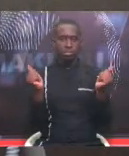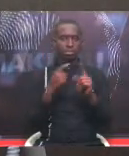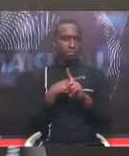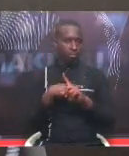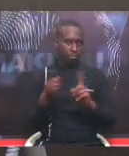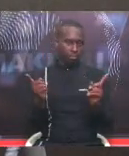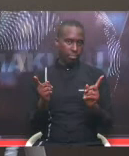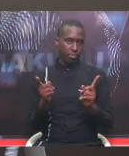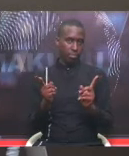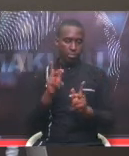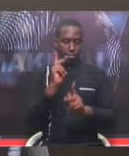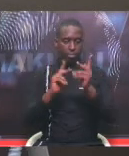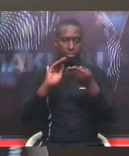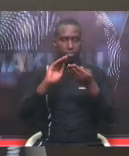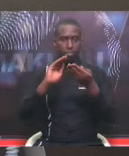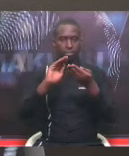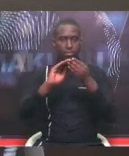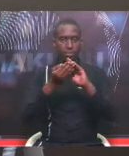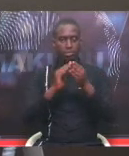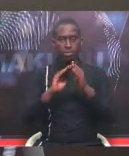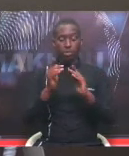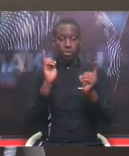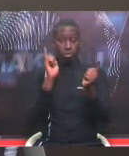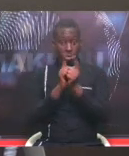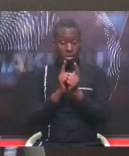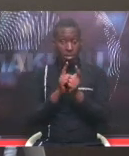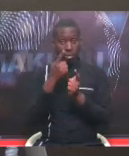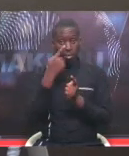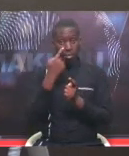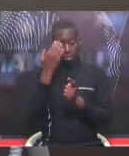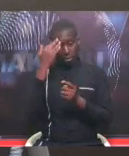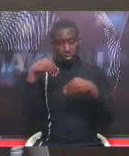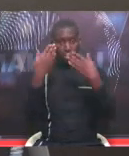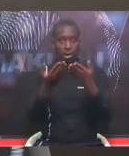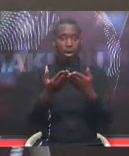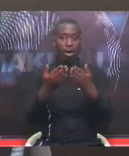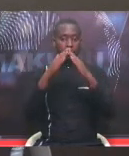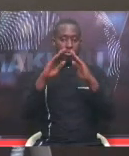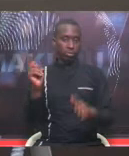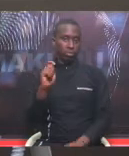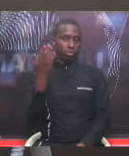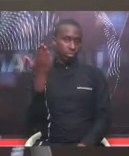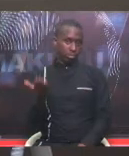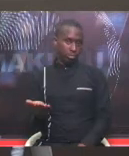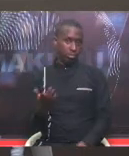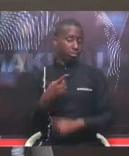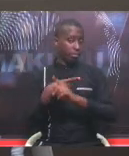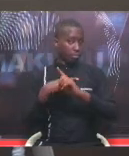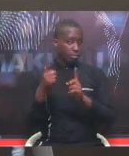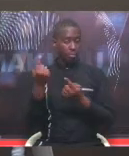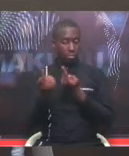ariko abo mu mudugudu watubona nibo ni umwihariko kuko n'ubundi tubaha amazu n'ubwiherero bwari buhari ahubwo